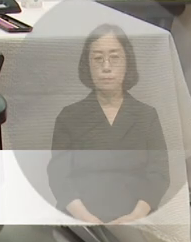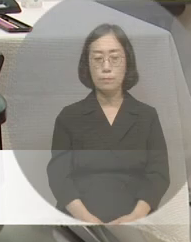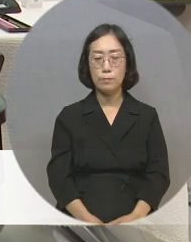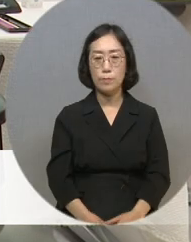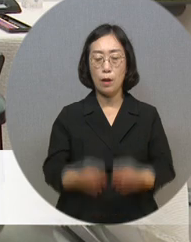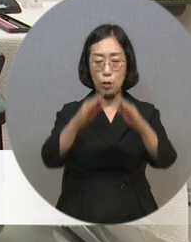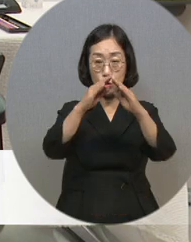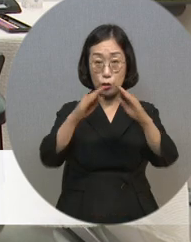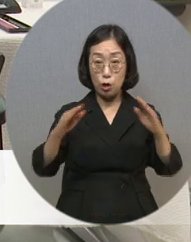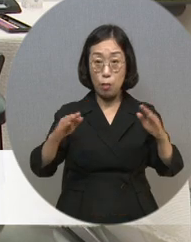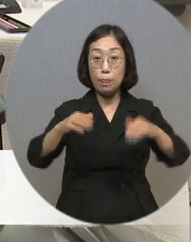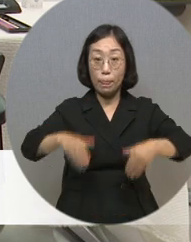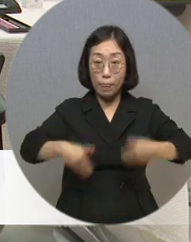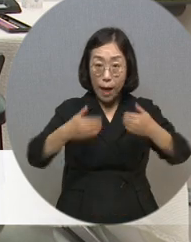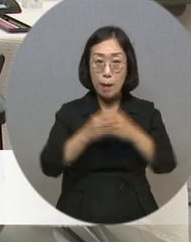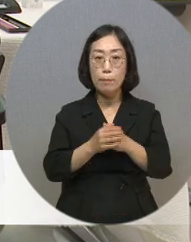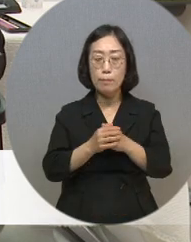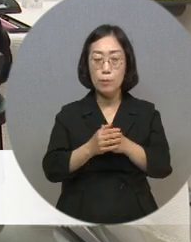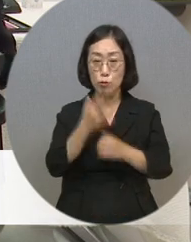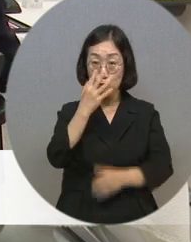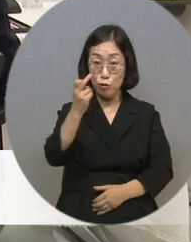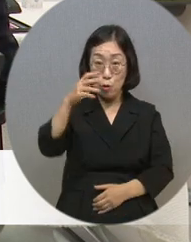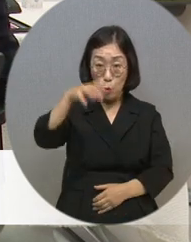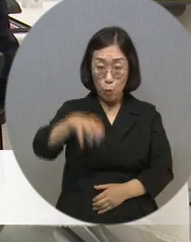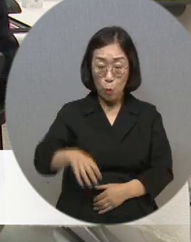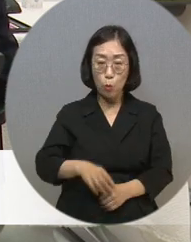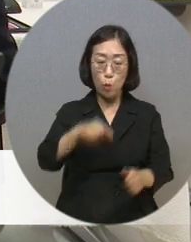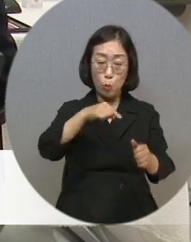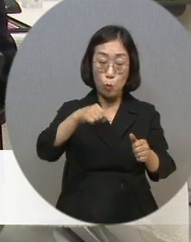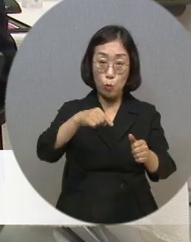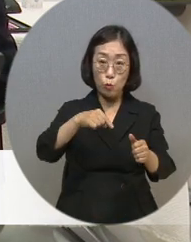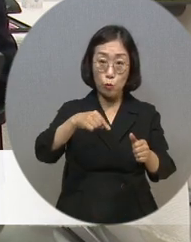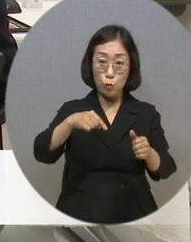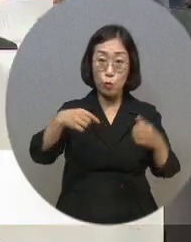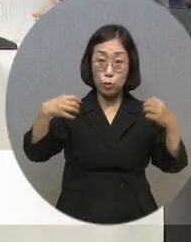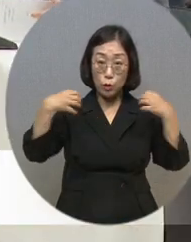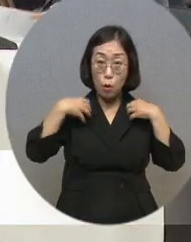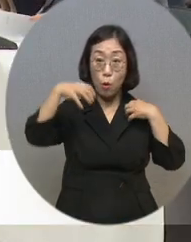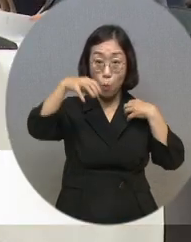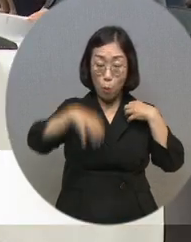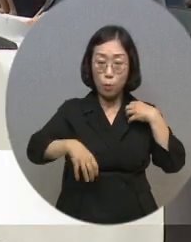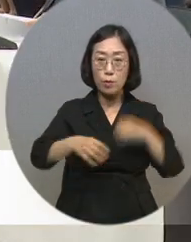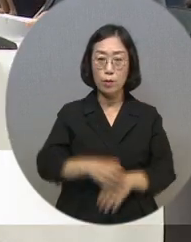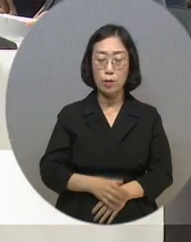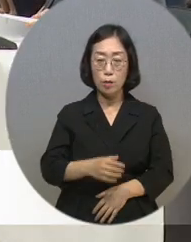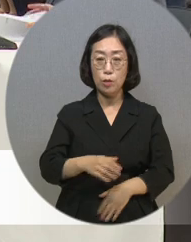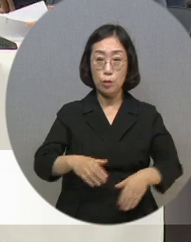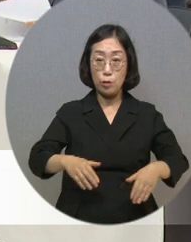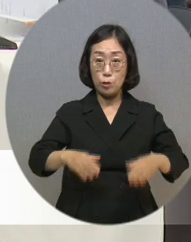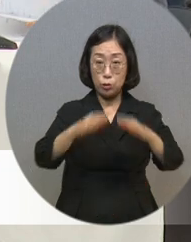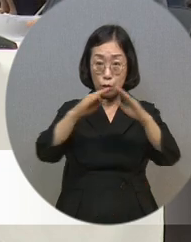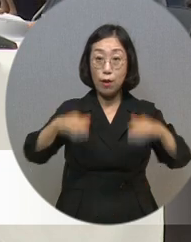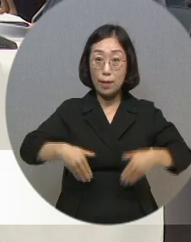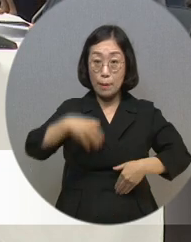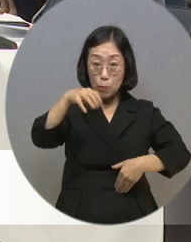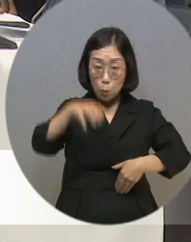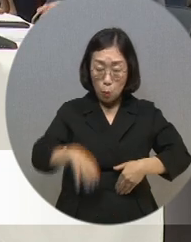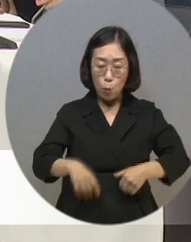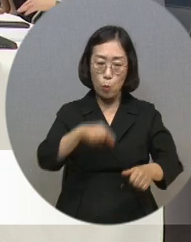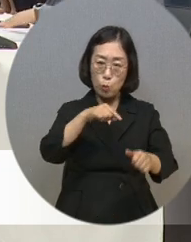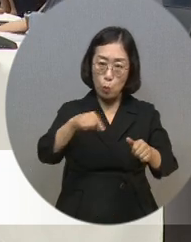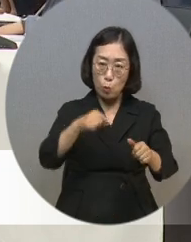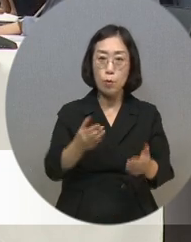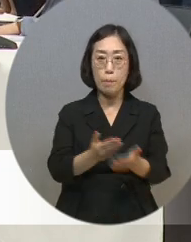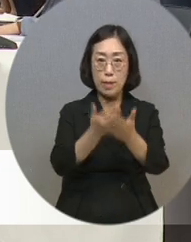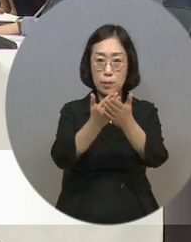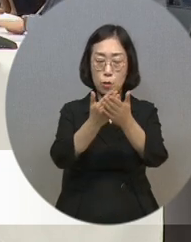전남 순천시는 6월 19일 순천교육지원청 대회의실에서 전라남도 교육청과 함께